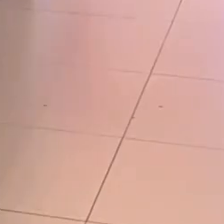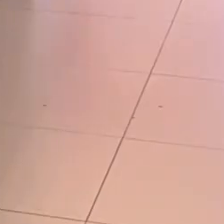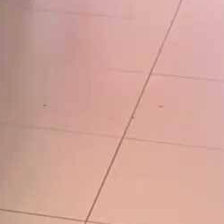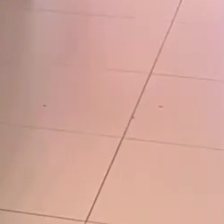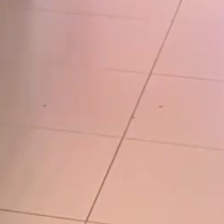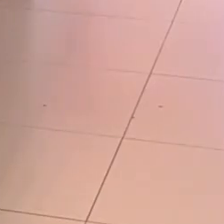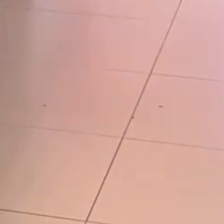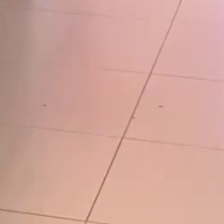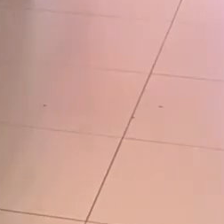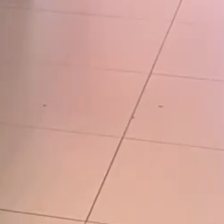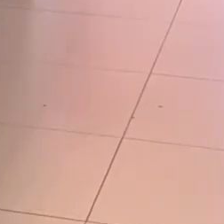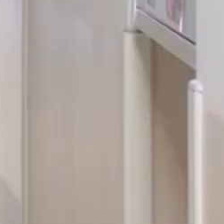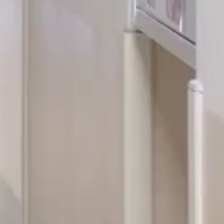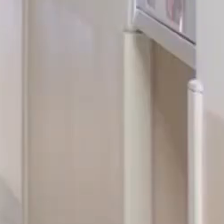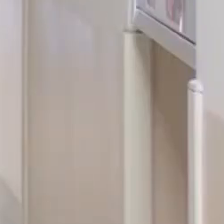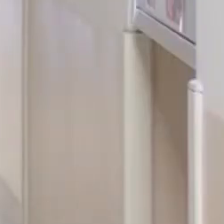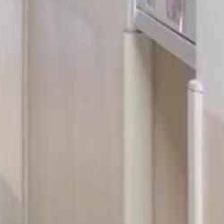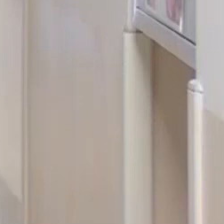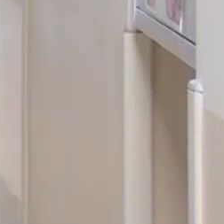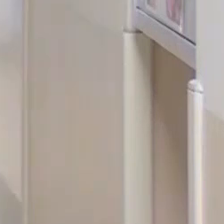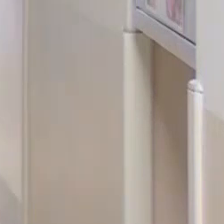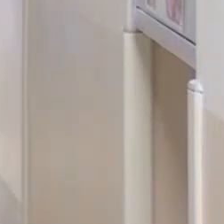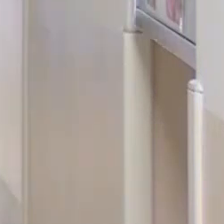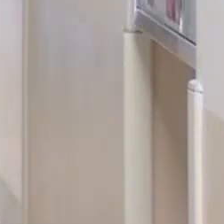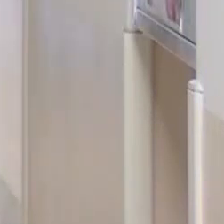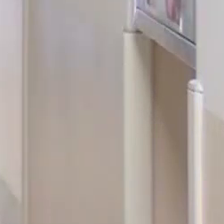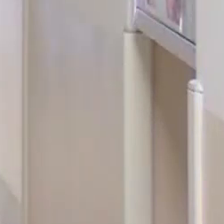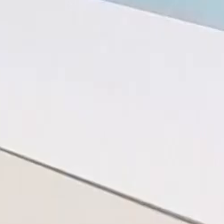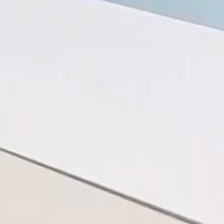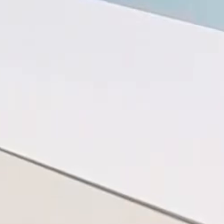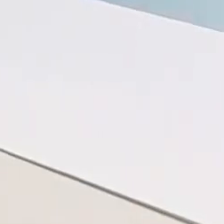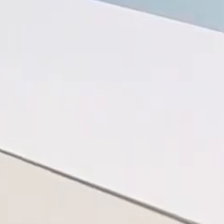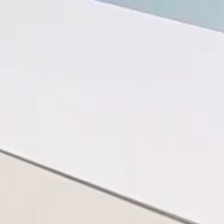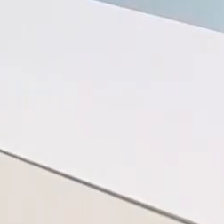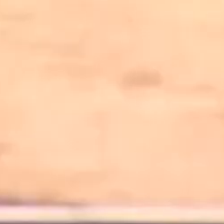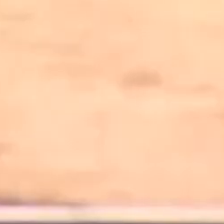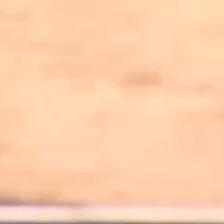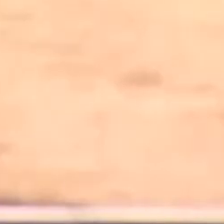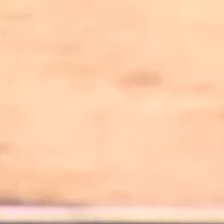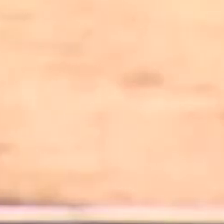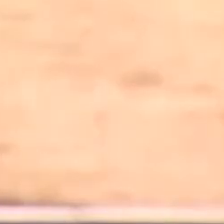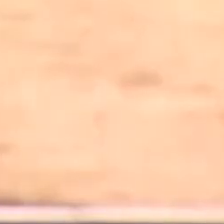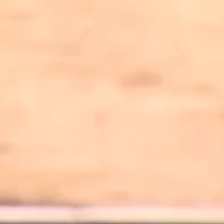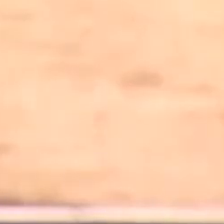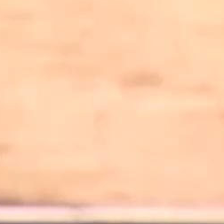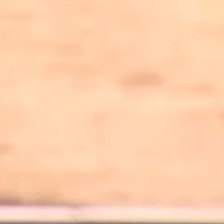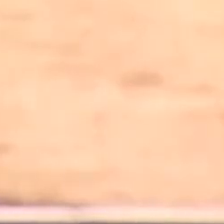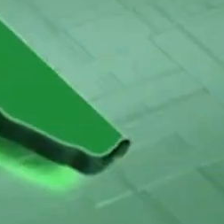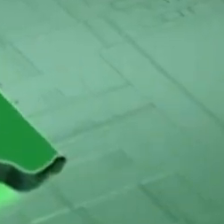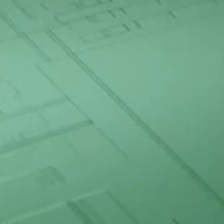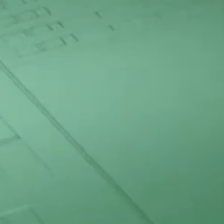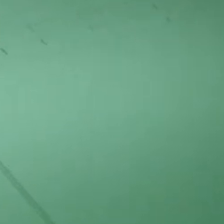Тысячи жалоб и десятки тысяч неполученных услуг. Почему хромает социальное медстрахование? Тему разбирала я, Даля Насипова.